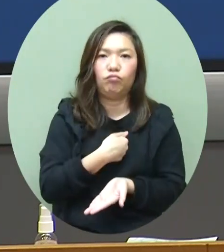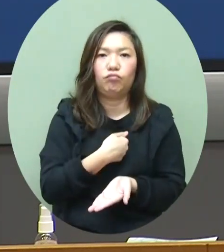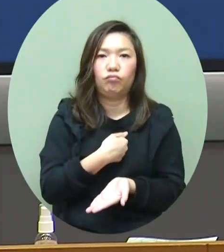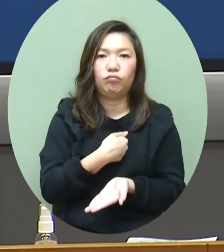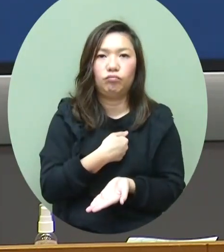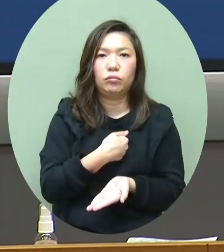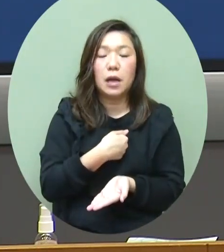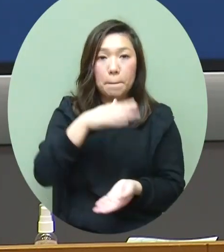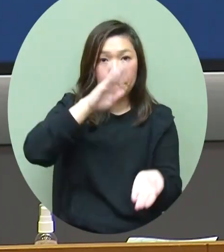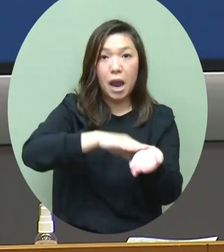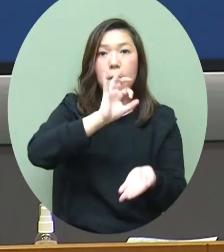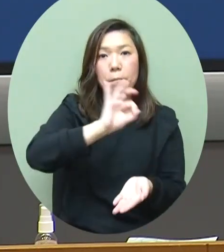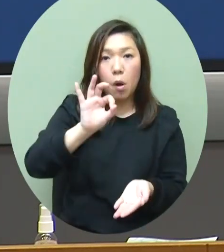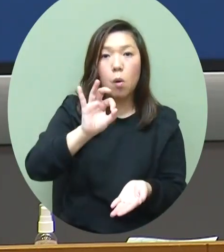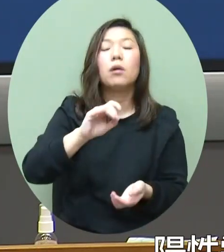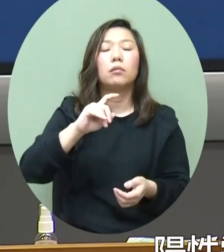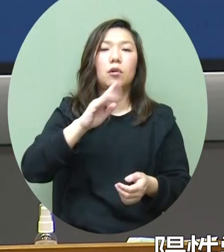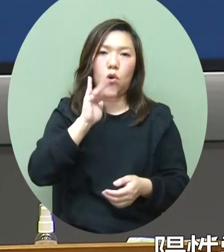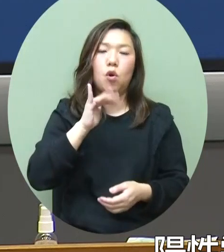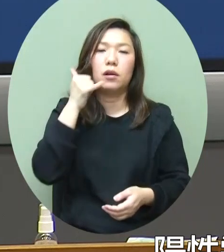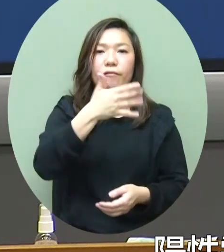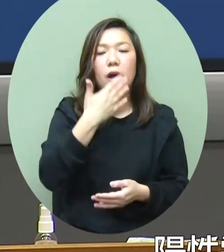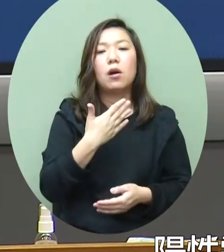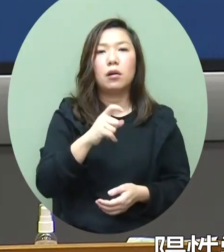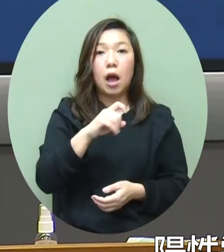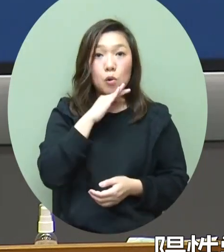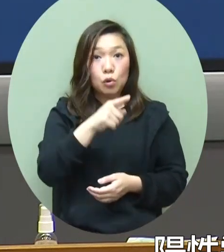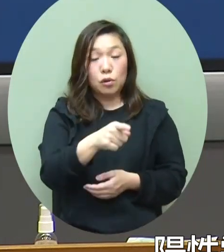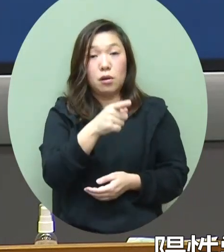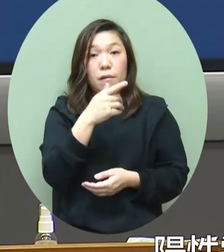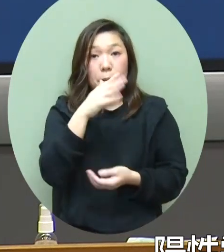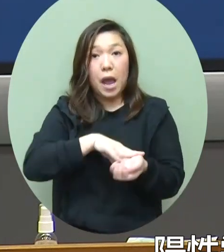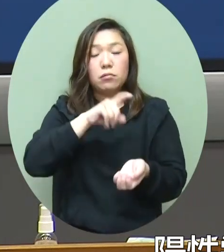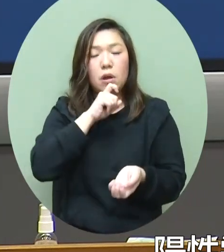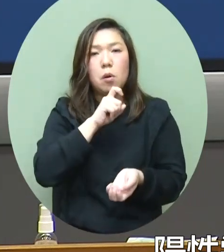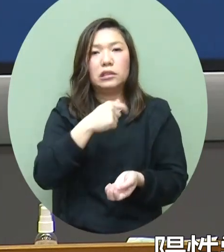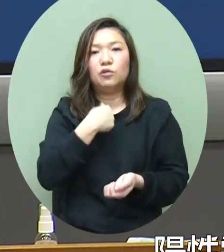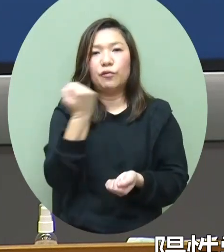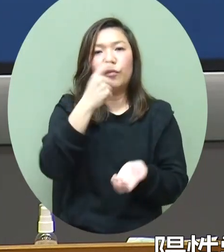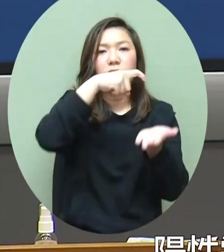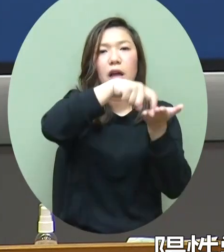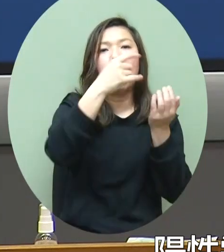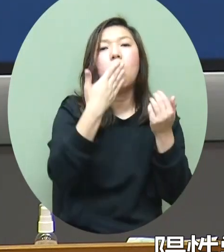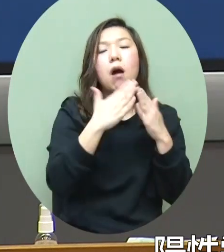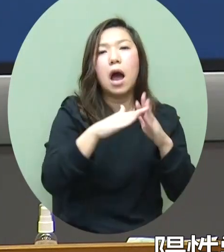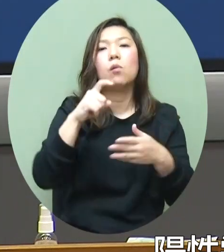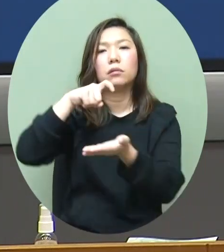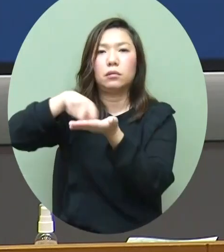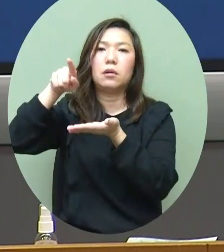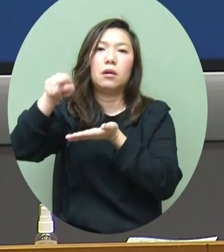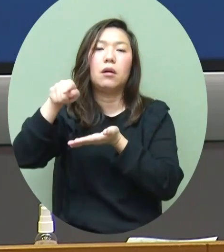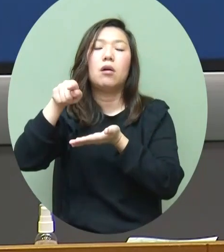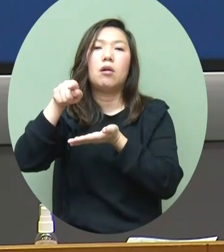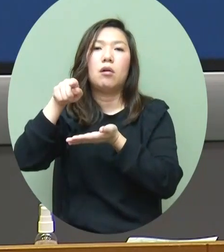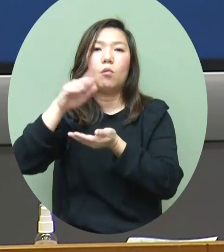是陰性才可以上學，陽性需要馬上通知學校和衛生防護中心。